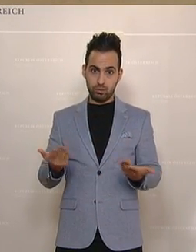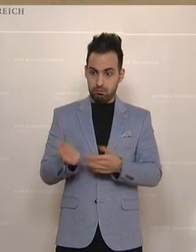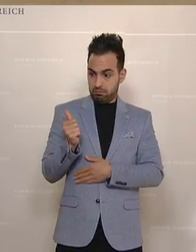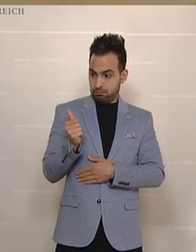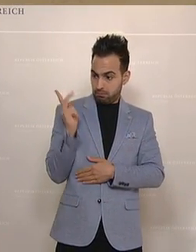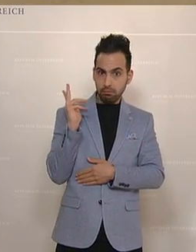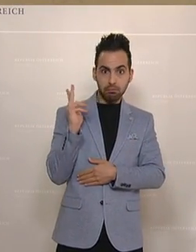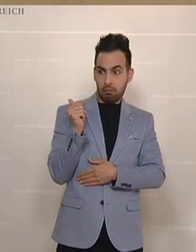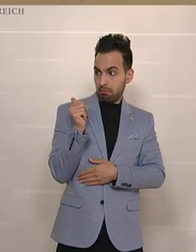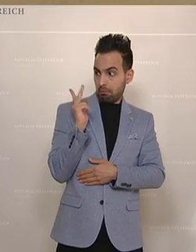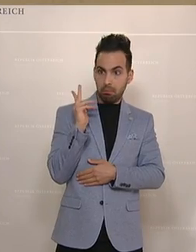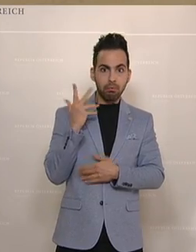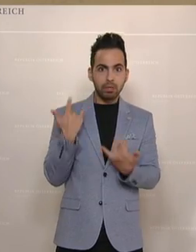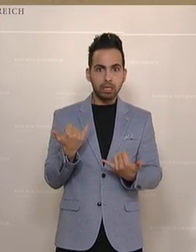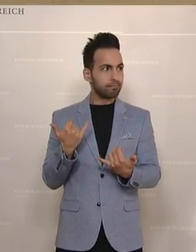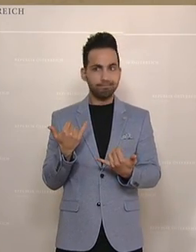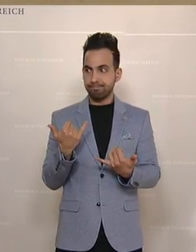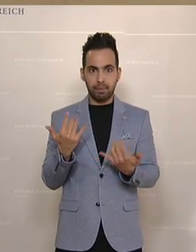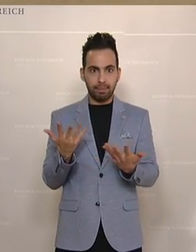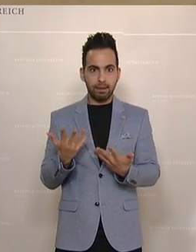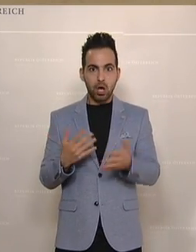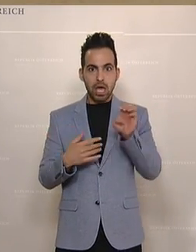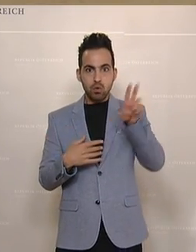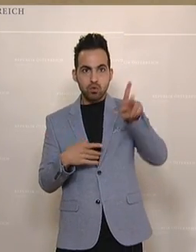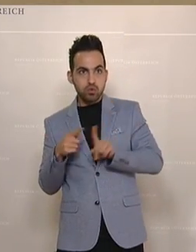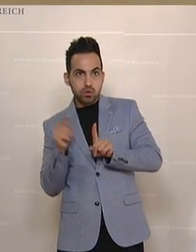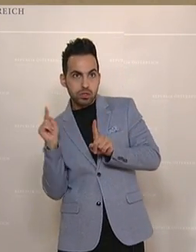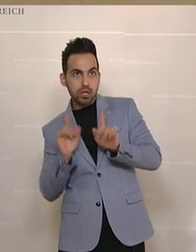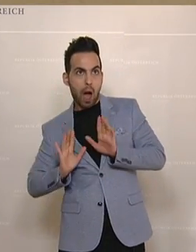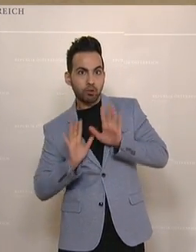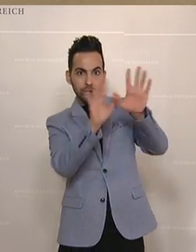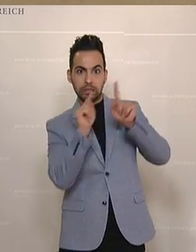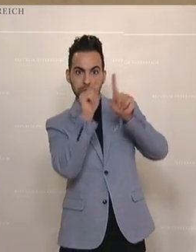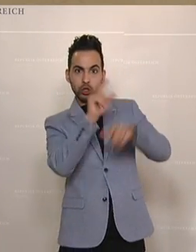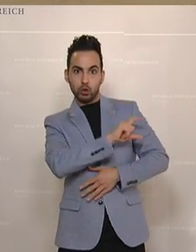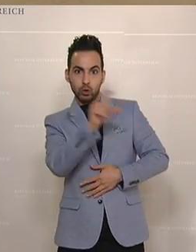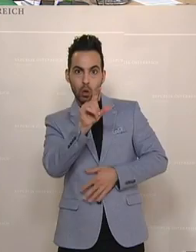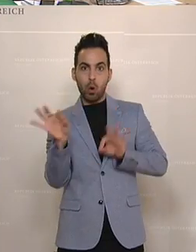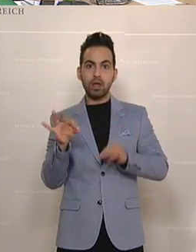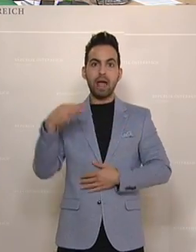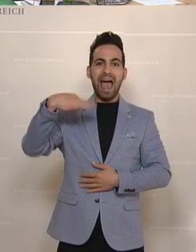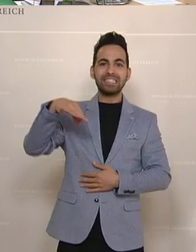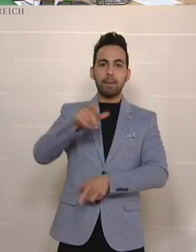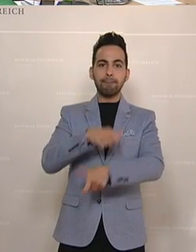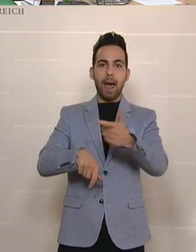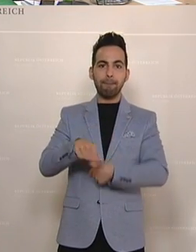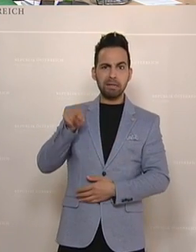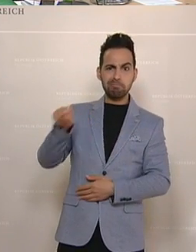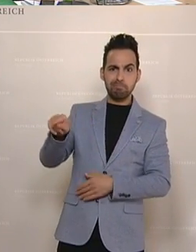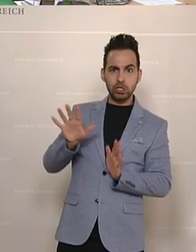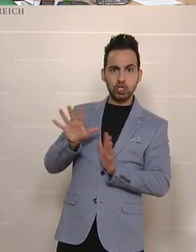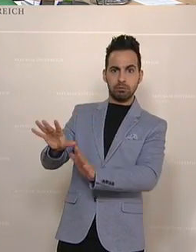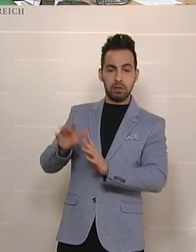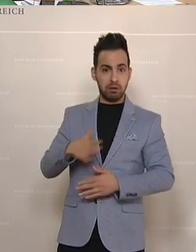Tagen auf die Europäische Union und einen einzelnen Spitzenbeamten abgeschoben wurde, die aber aus meiner Sicht, Herr Bundesminister,